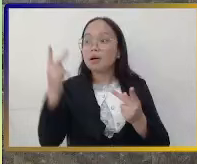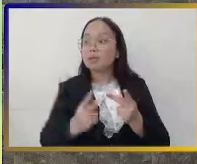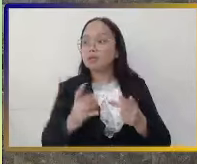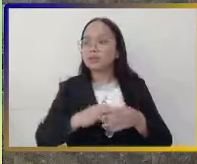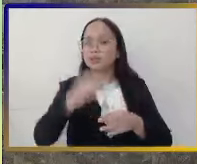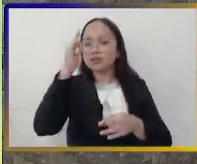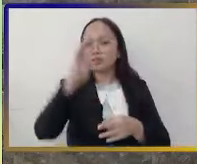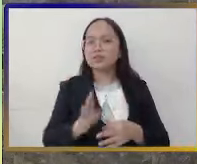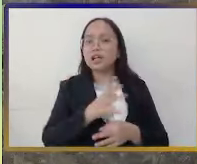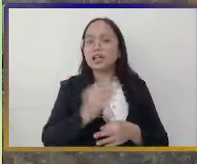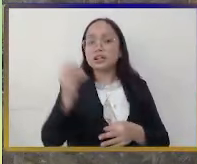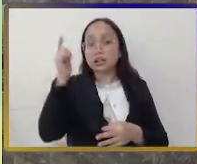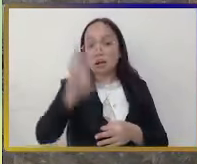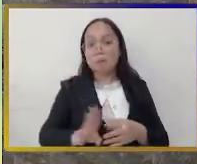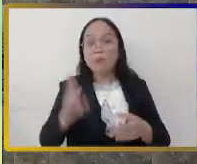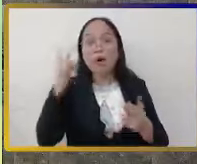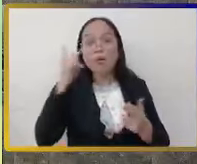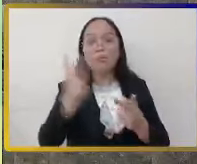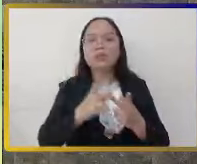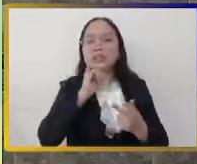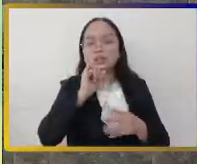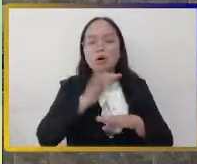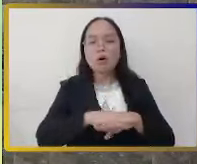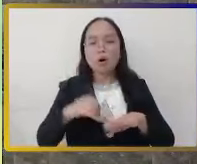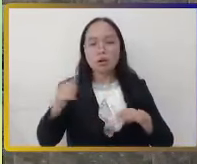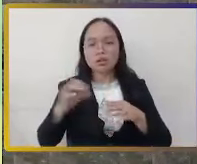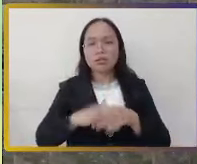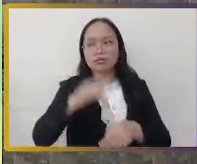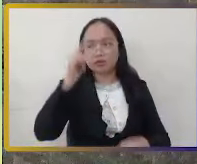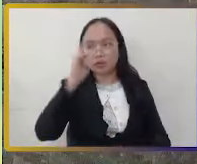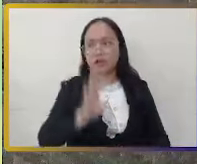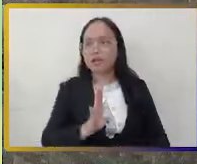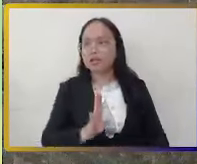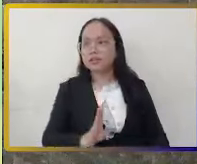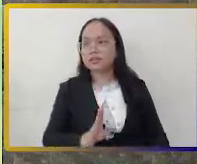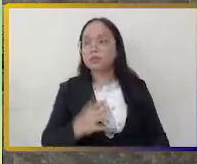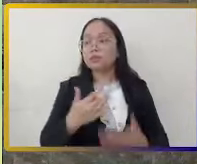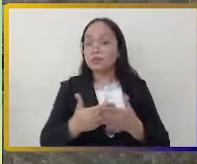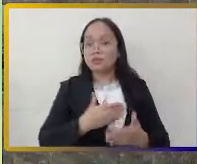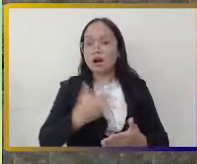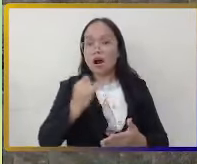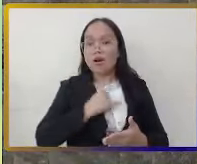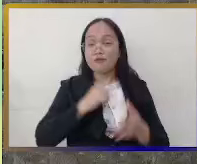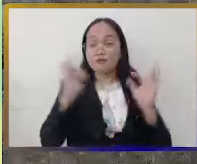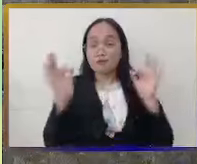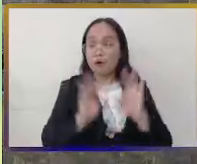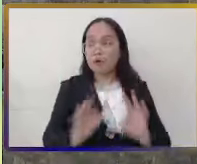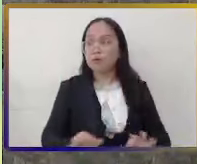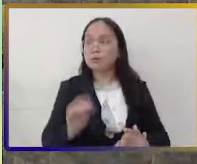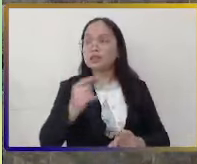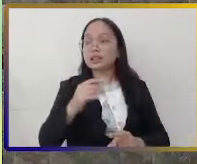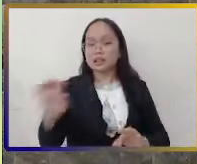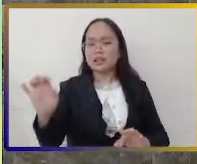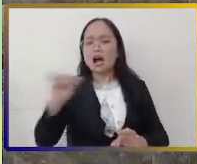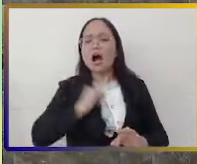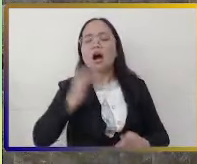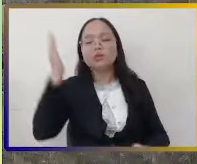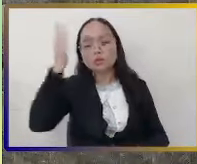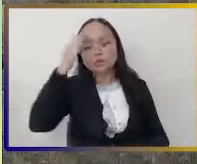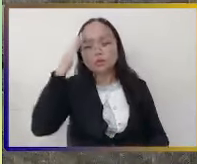this is about the purpose of God, this is about the calling of God. Now, before I formed thee, I knew thee.